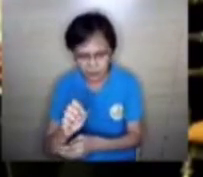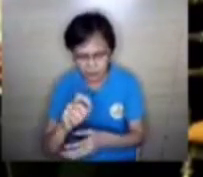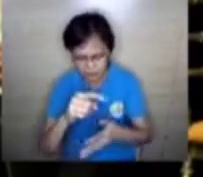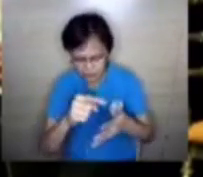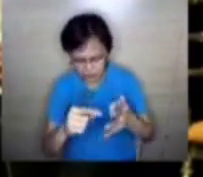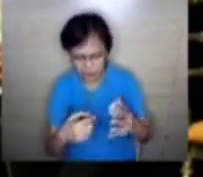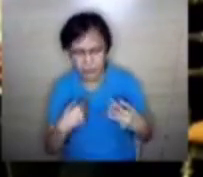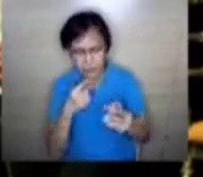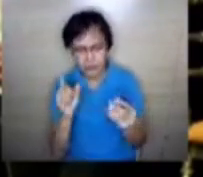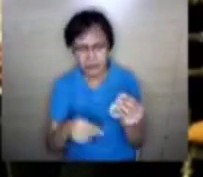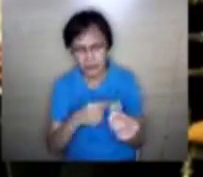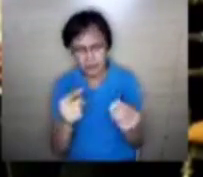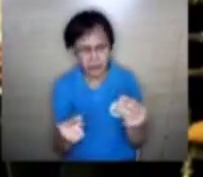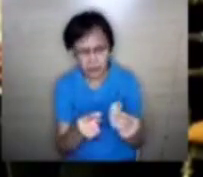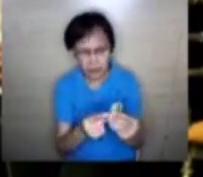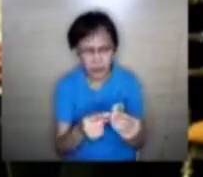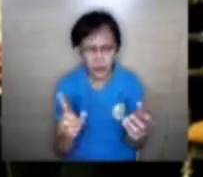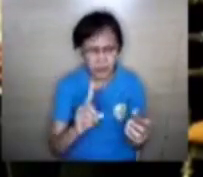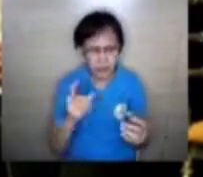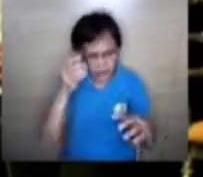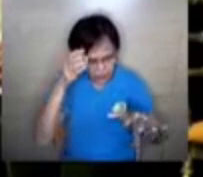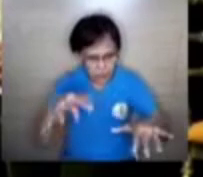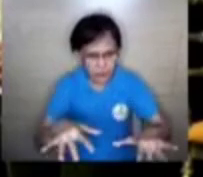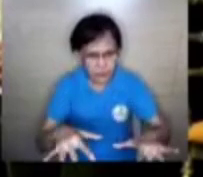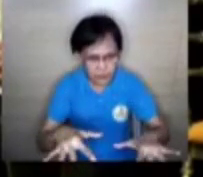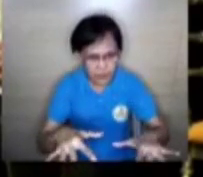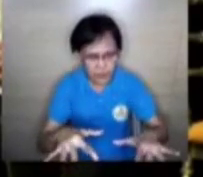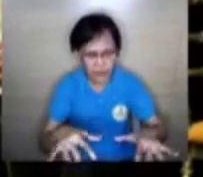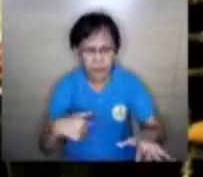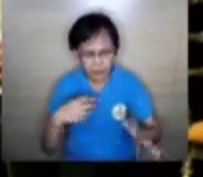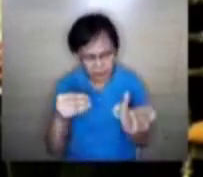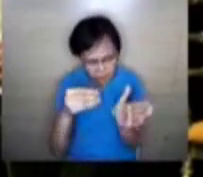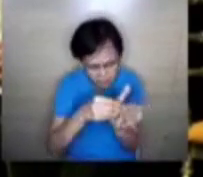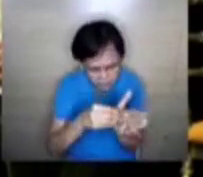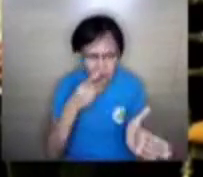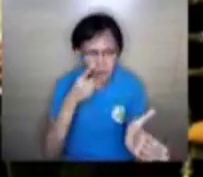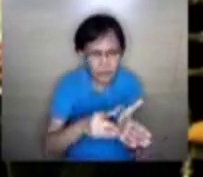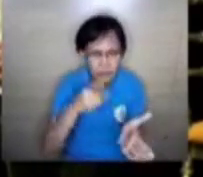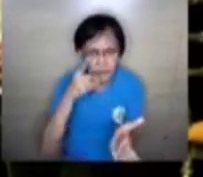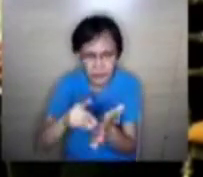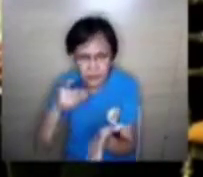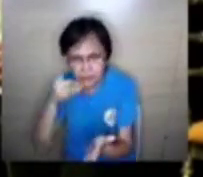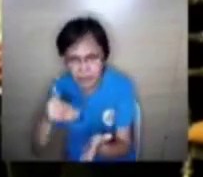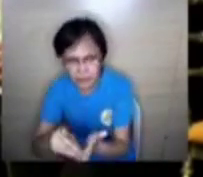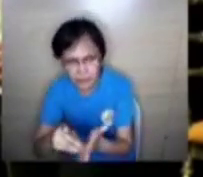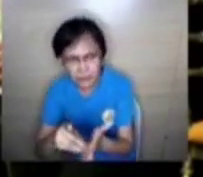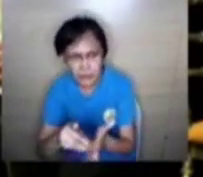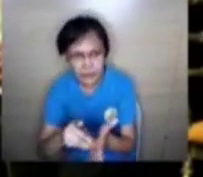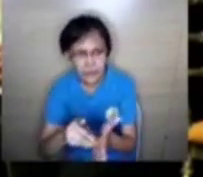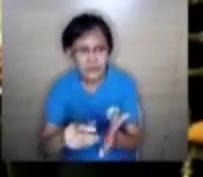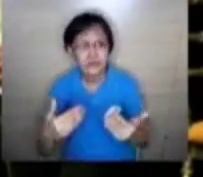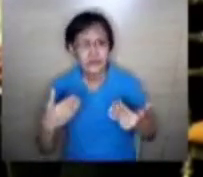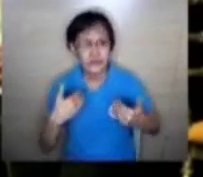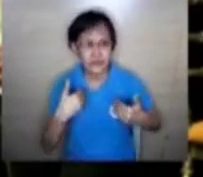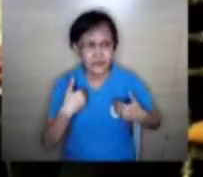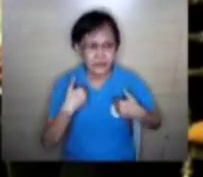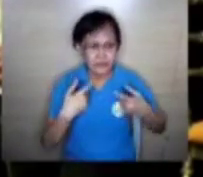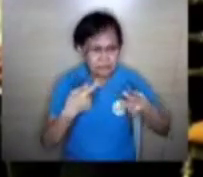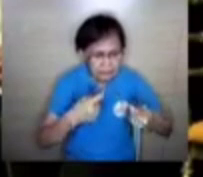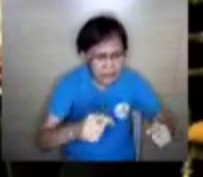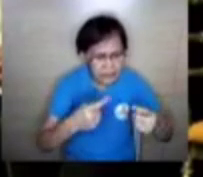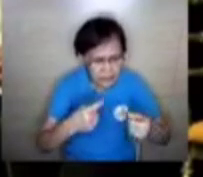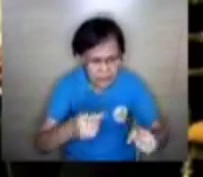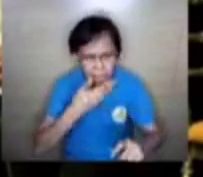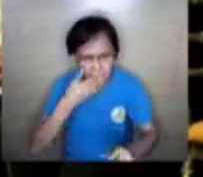database. Tapos nagkaroon ng limitasyon dun sa cash cards dahil sa limited staff ng land bank. Nag-skeleton workforce din po tayo.